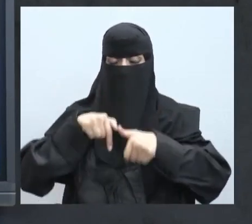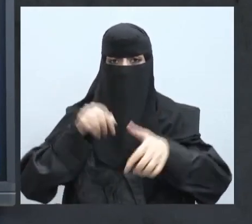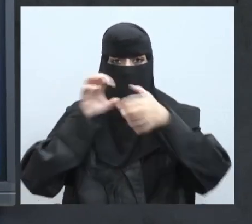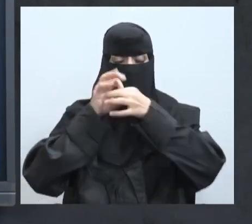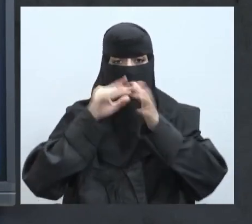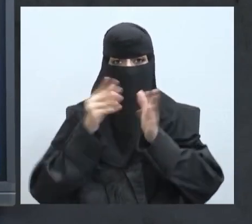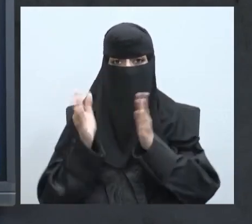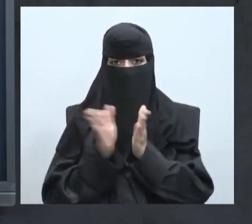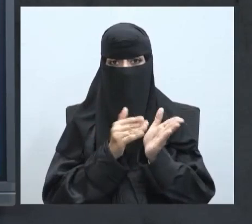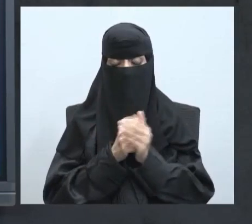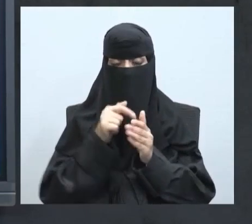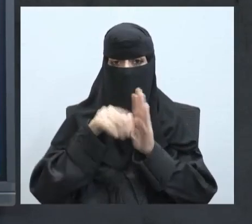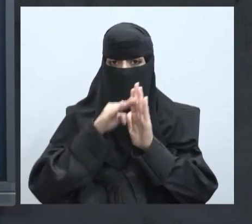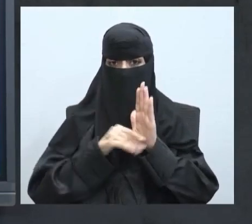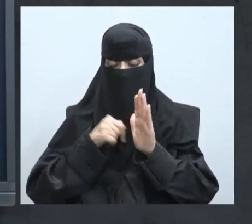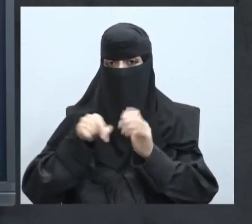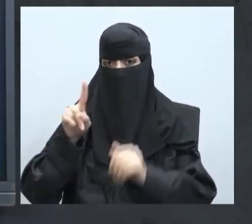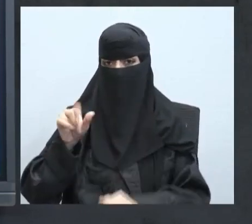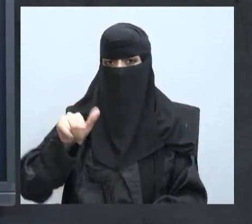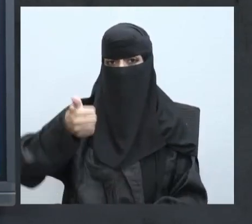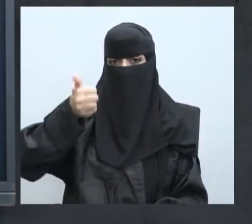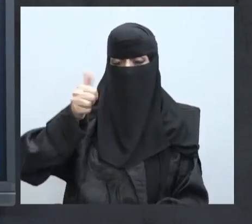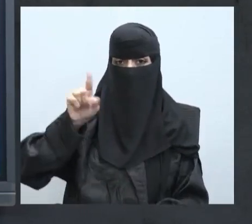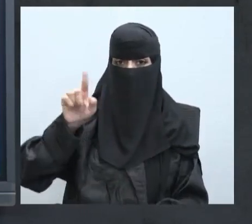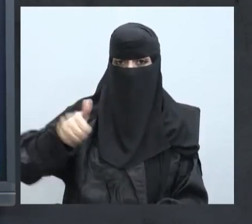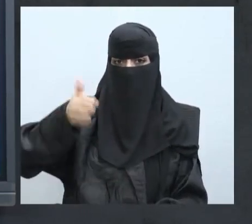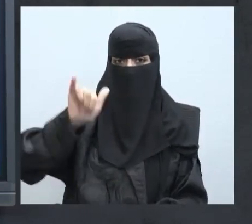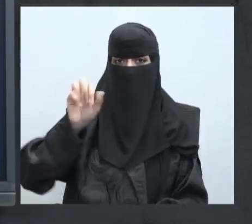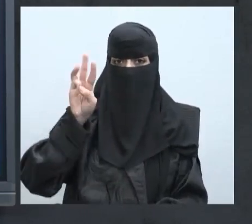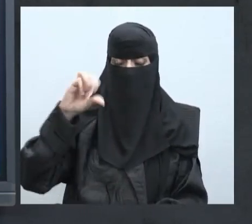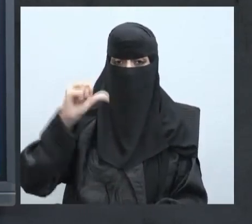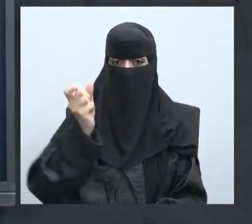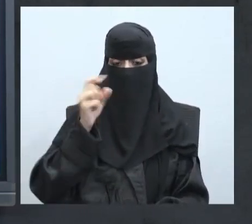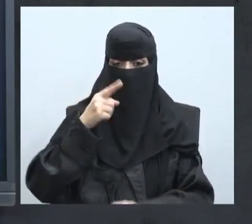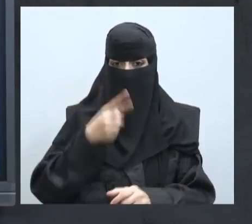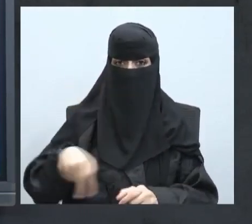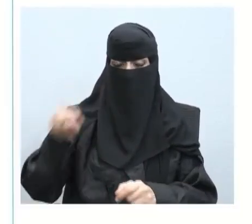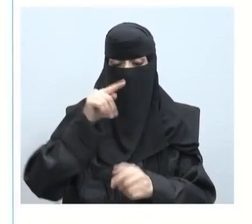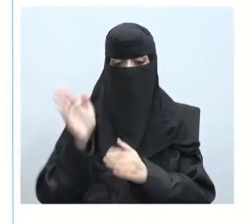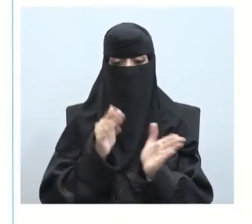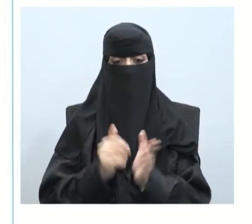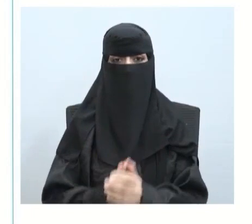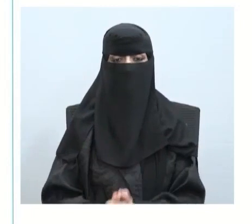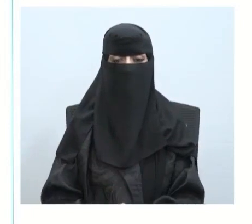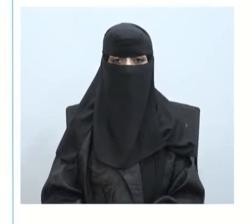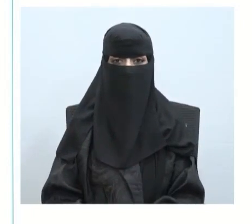بالاتصال ببرنامج البايثون وإنشاء المقطع البرمجي ليقوم بتشغيل الدائرة.